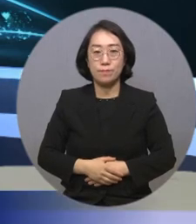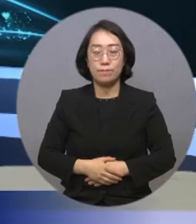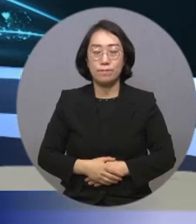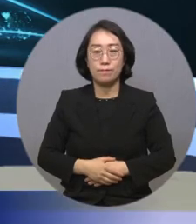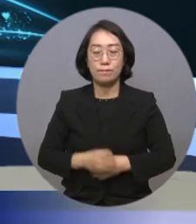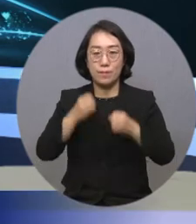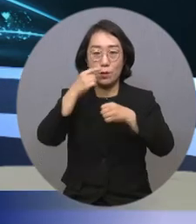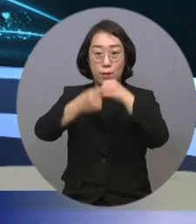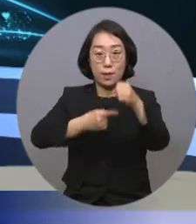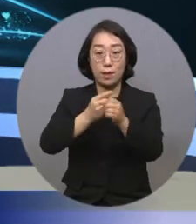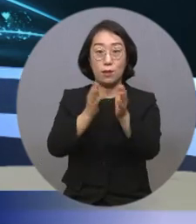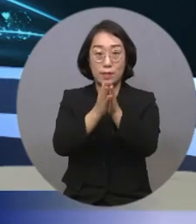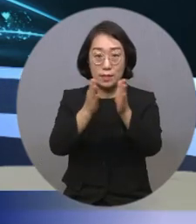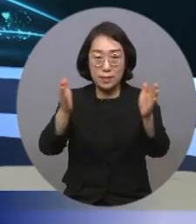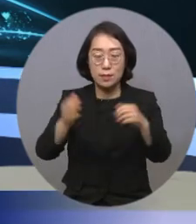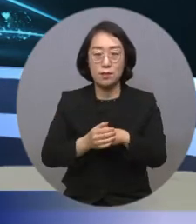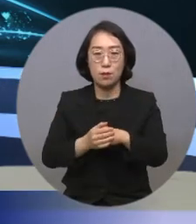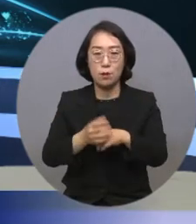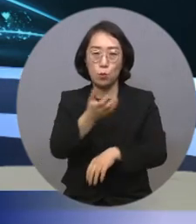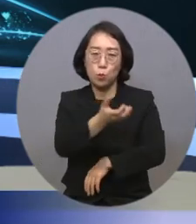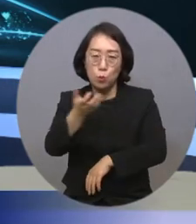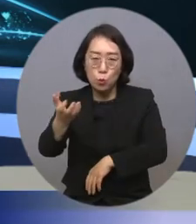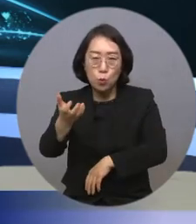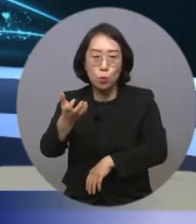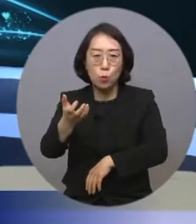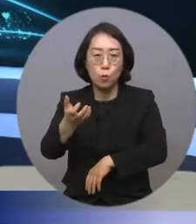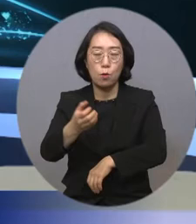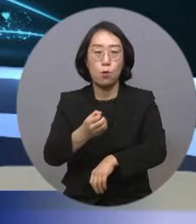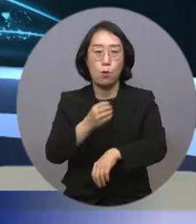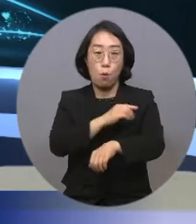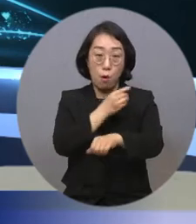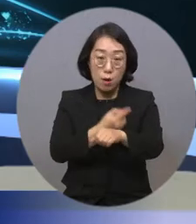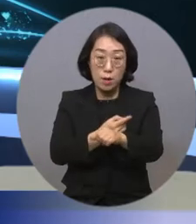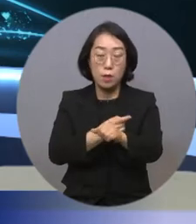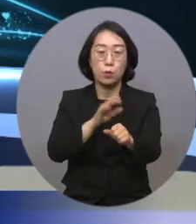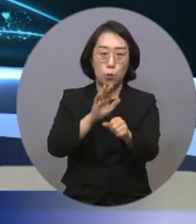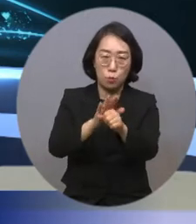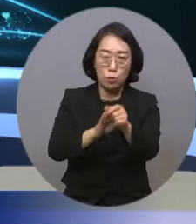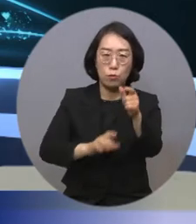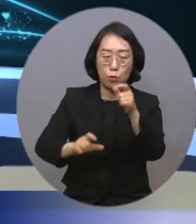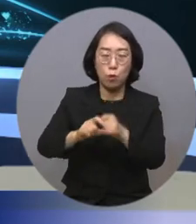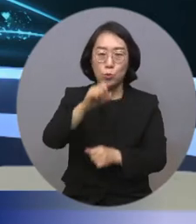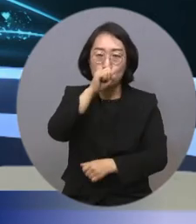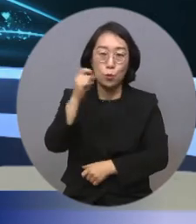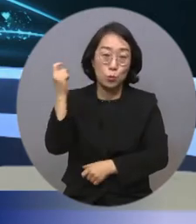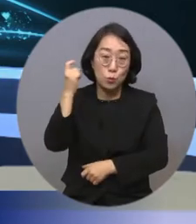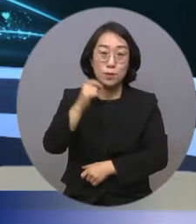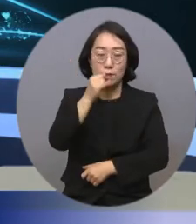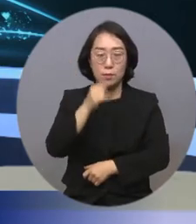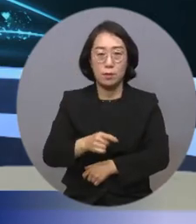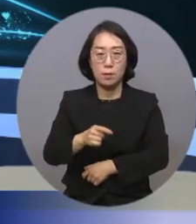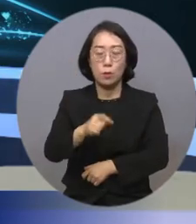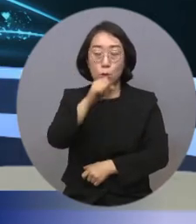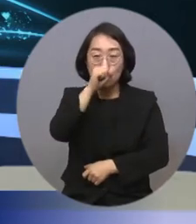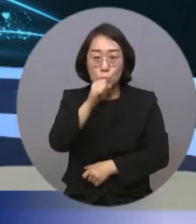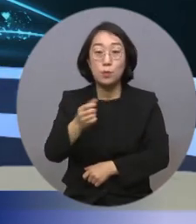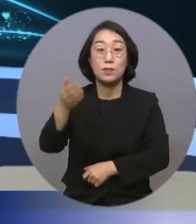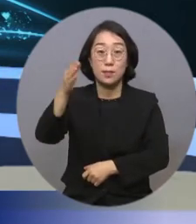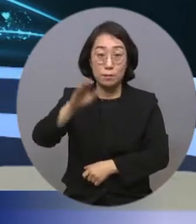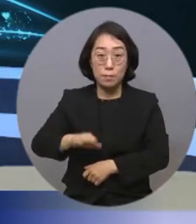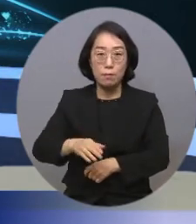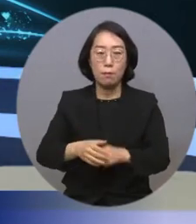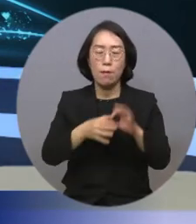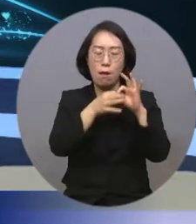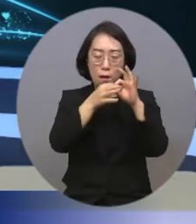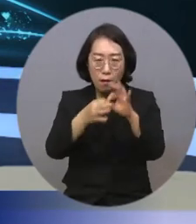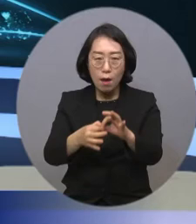새해를 맞아 교통약자 이동권 개선 등 반가운 소식이 전해지고 있습니다. 이러한 움직임은 긍정적이지만